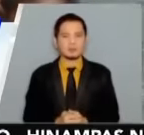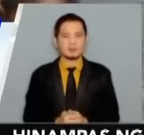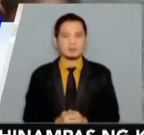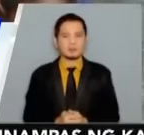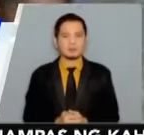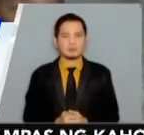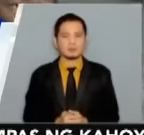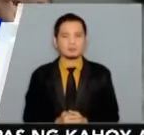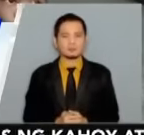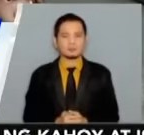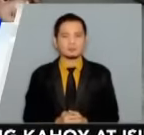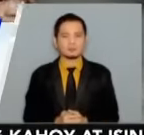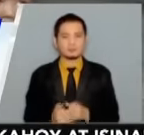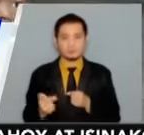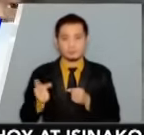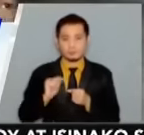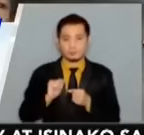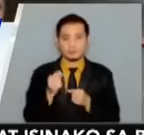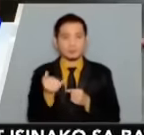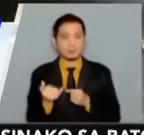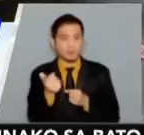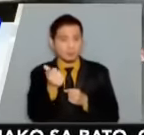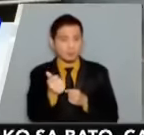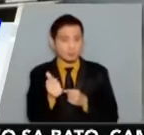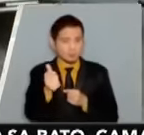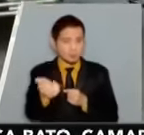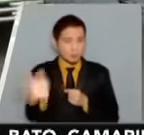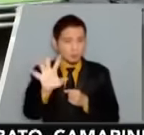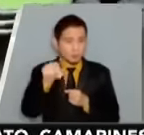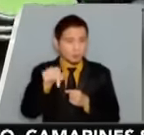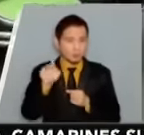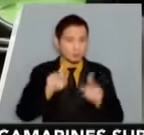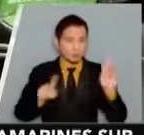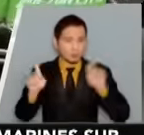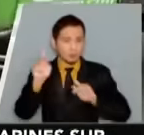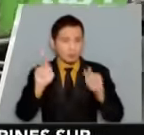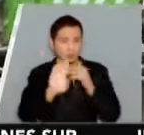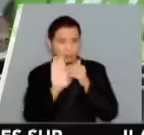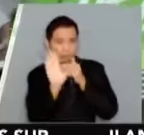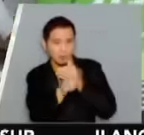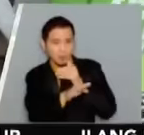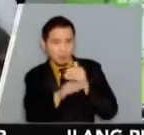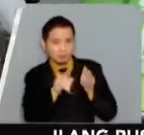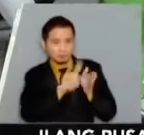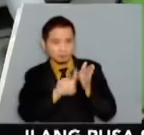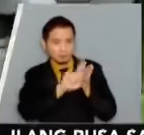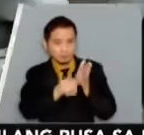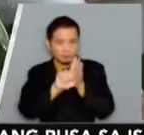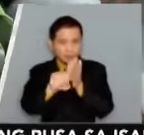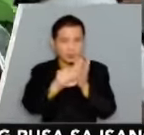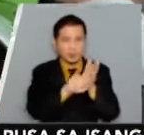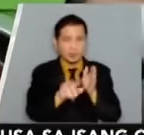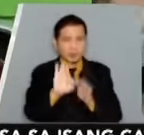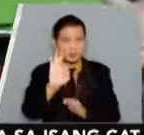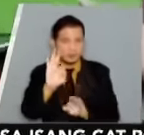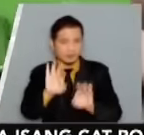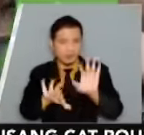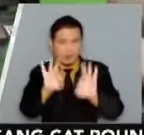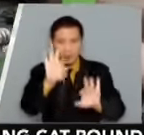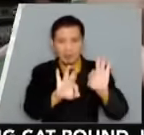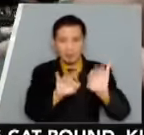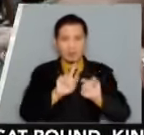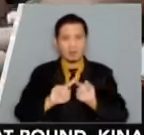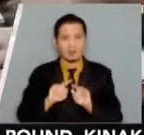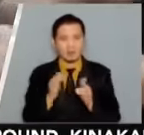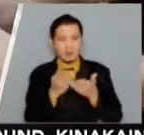Samantala, Susan, ngayong umaga may mga residente na bumalik na dito sa residential area para ma-check kung meron pa sila mapapakinabangan. Pero napakalaki talaga